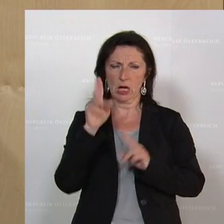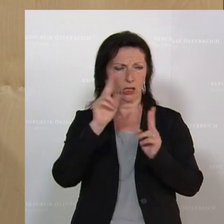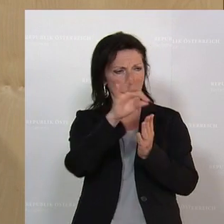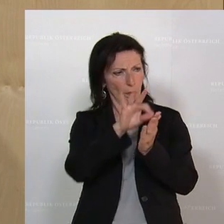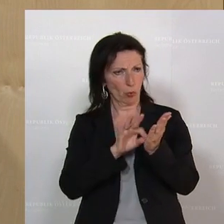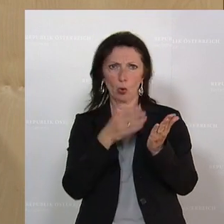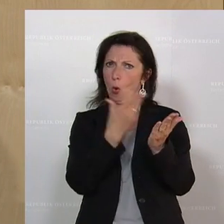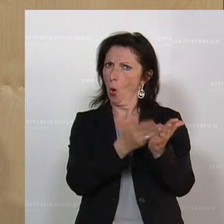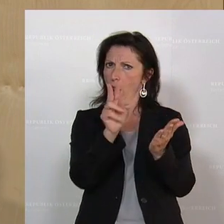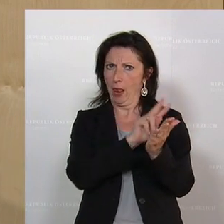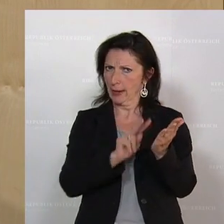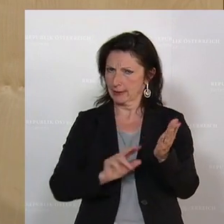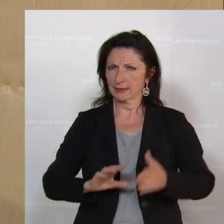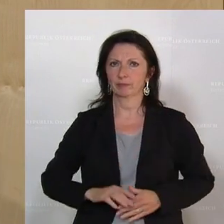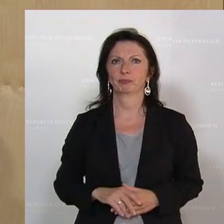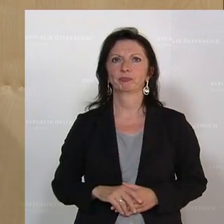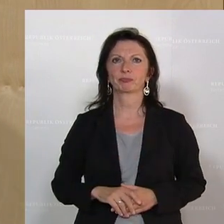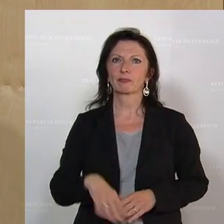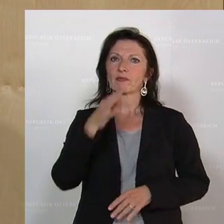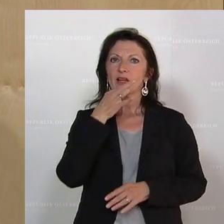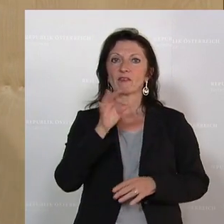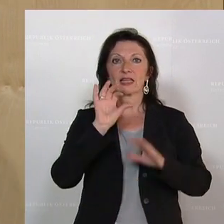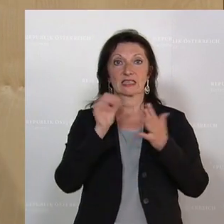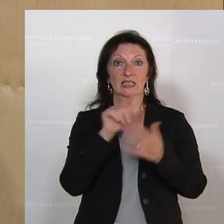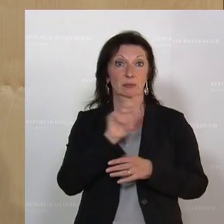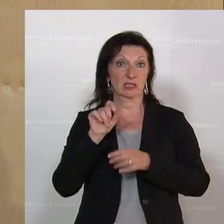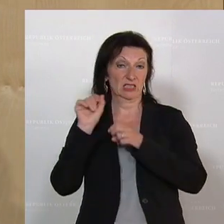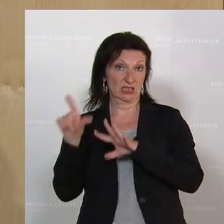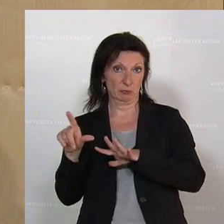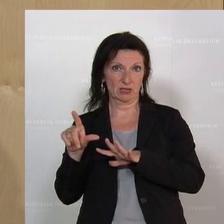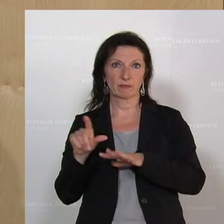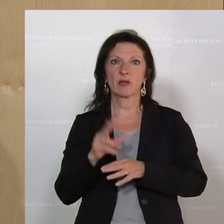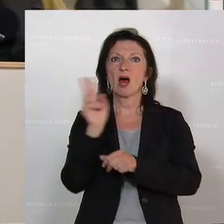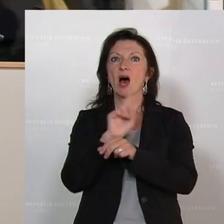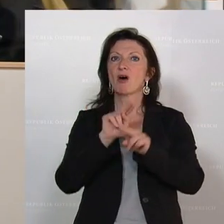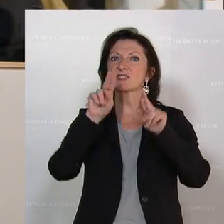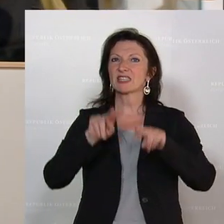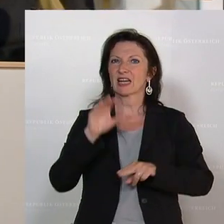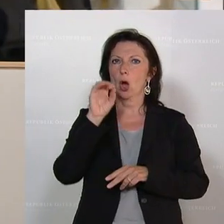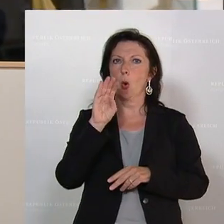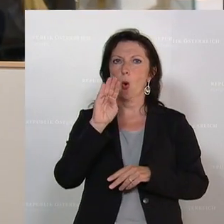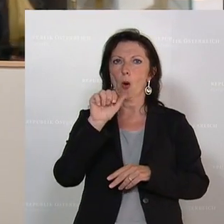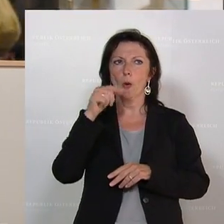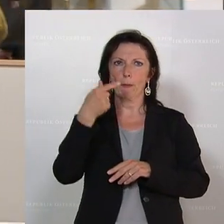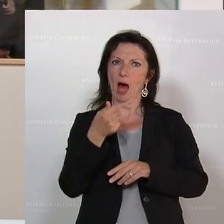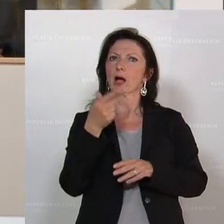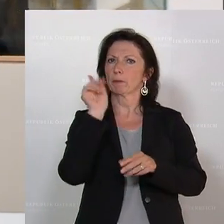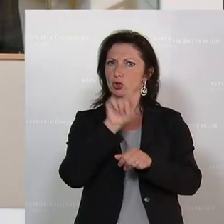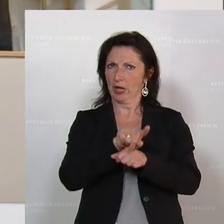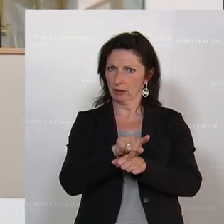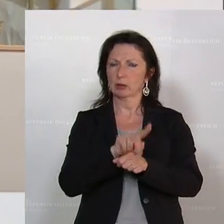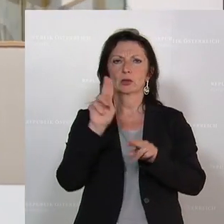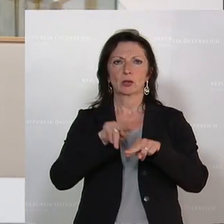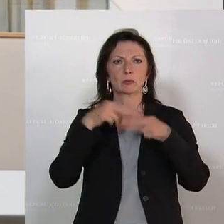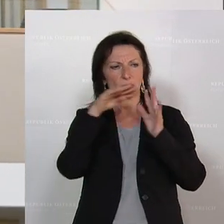zur Befragung nachzulesen. Zu den Fragen 6 bis 17. Die Bestellung der Aufsichtsräte in der ÖBAG ist laut Bundesministeriengesetz